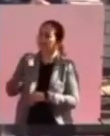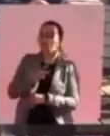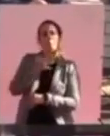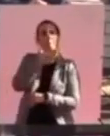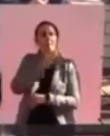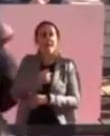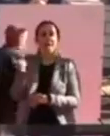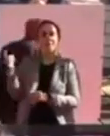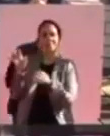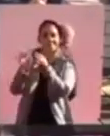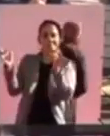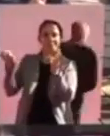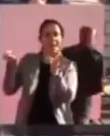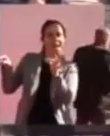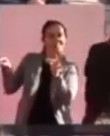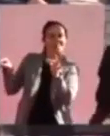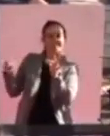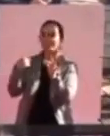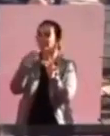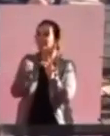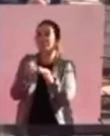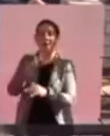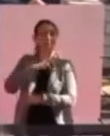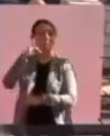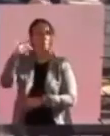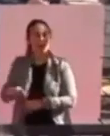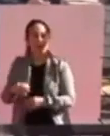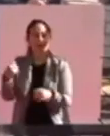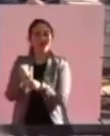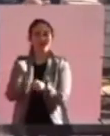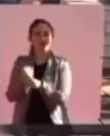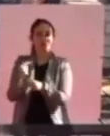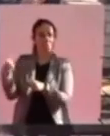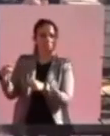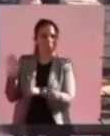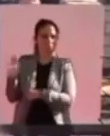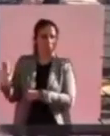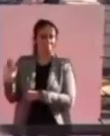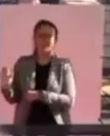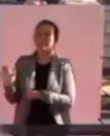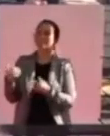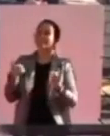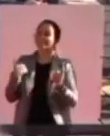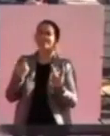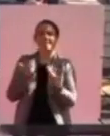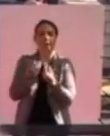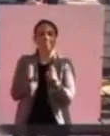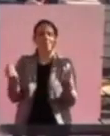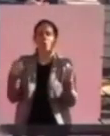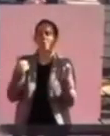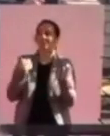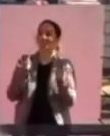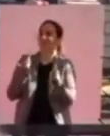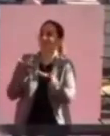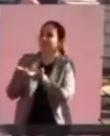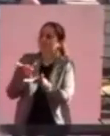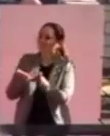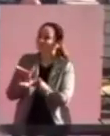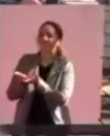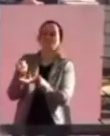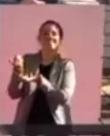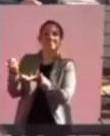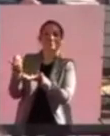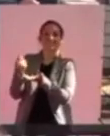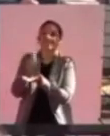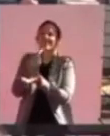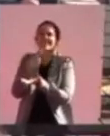quando parliamo con i delegati quando l'intervista chiamo quando li raccontiamo sentiamo questo che è amore e passione orgoglio e che è